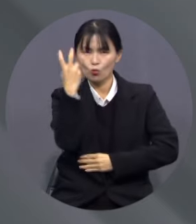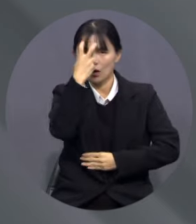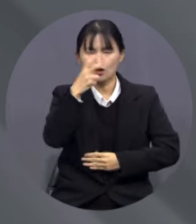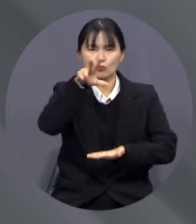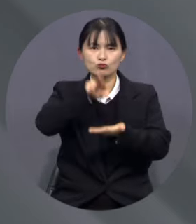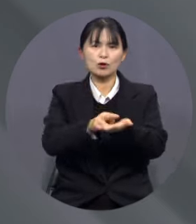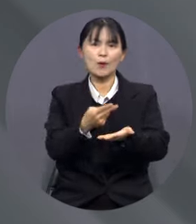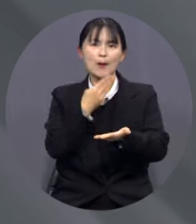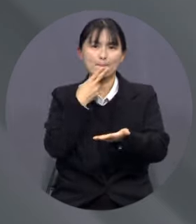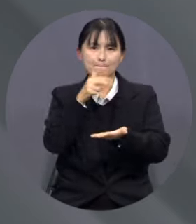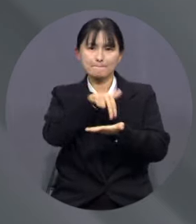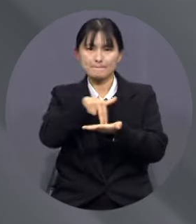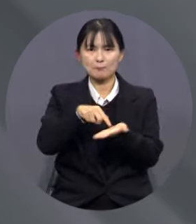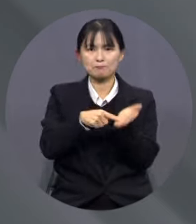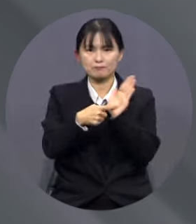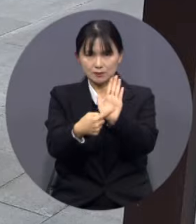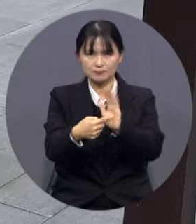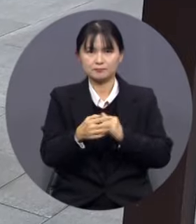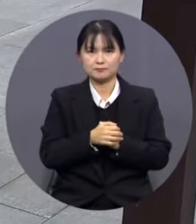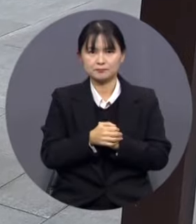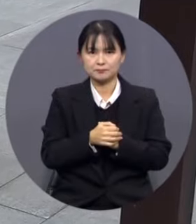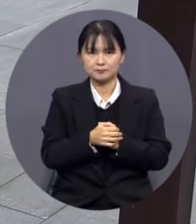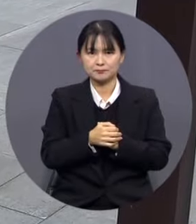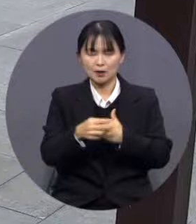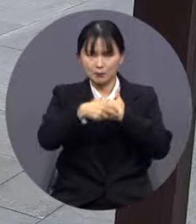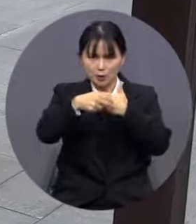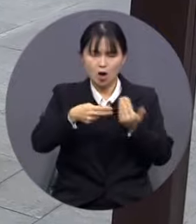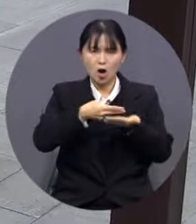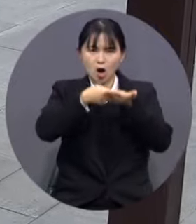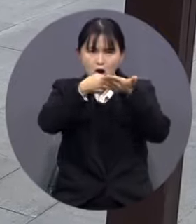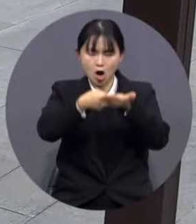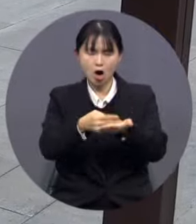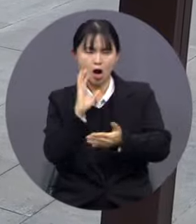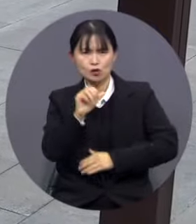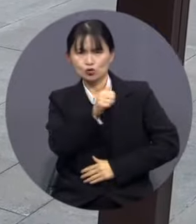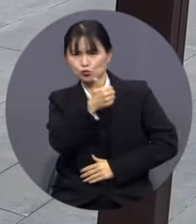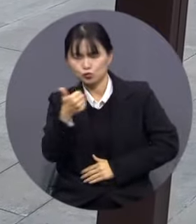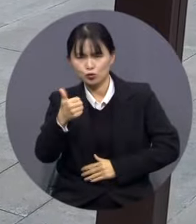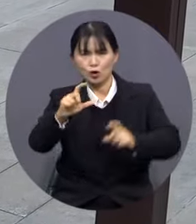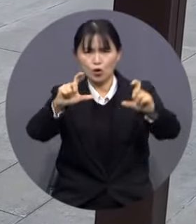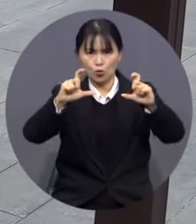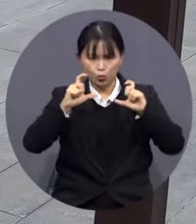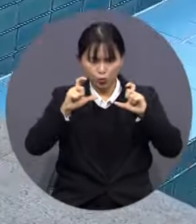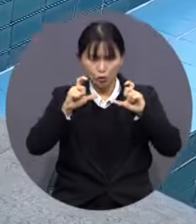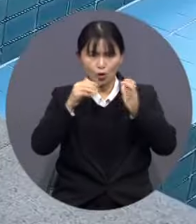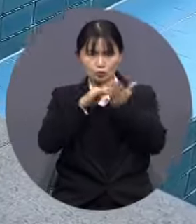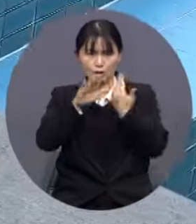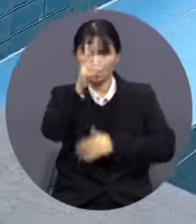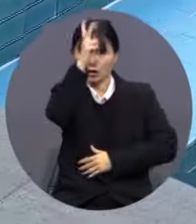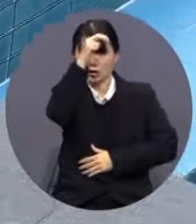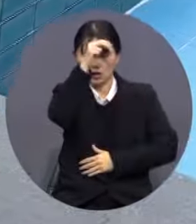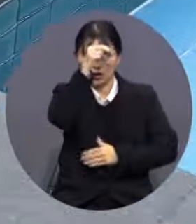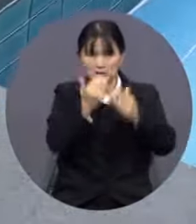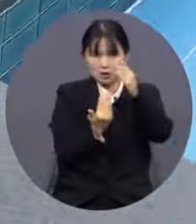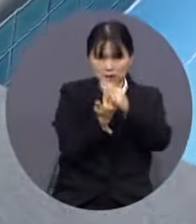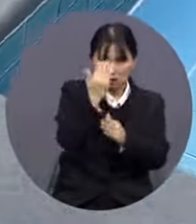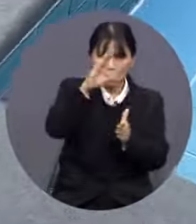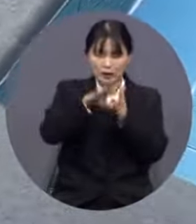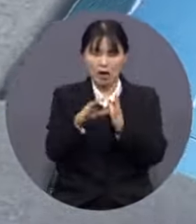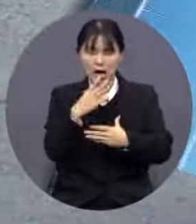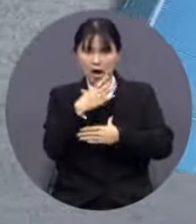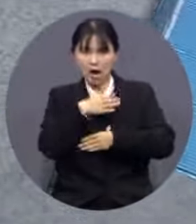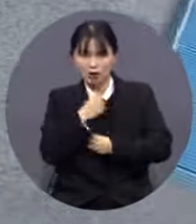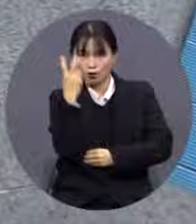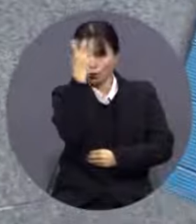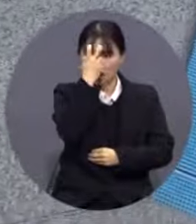문제가 없었다는 입장입니다. 병원으로부터 아이가 숨진 사실을 통보받은 경찰은 사고 당시 안전관리에